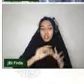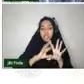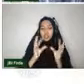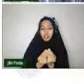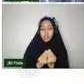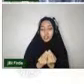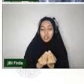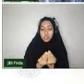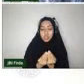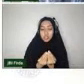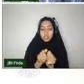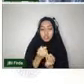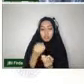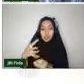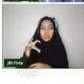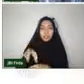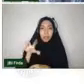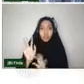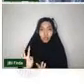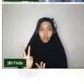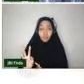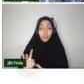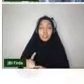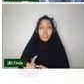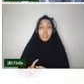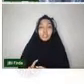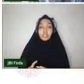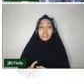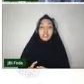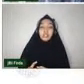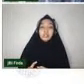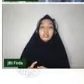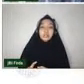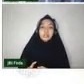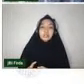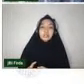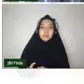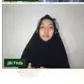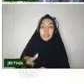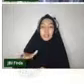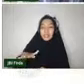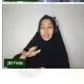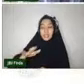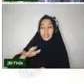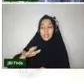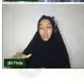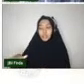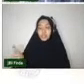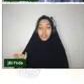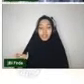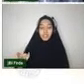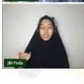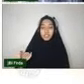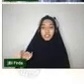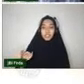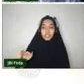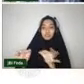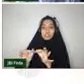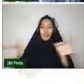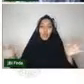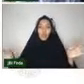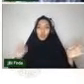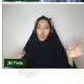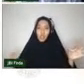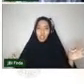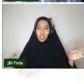di beberapa tempat saja. Sementara kadang-kadang ada murid ataupun anak yang jauh tempatnya dari sekolah inklusi sehingga mereka